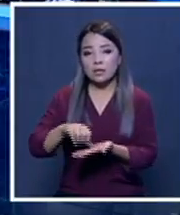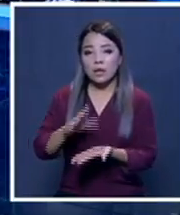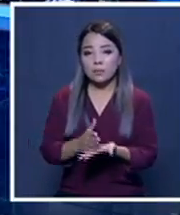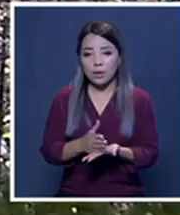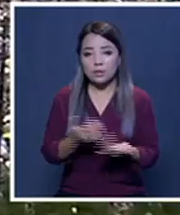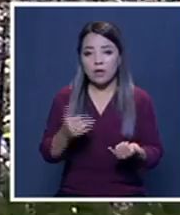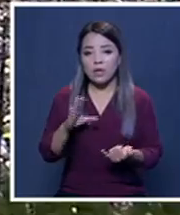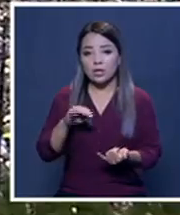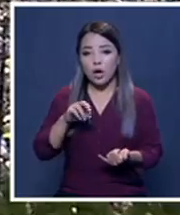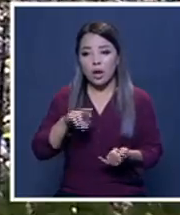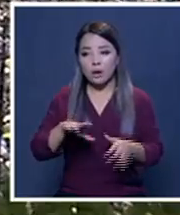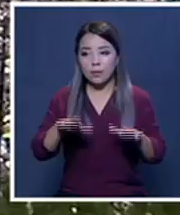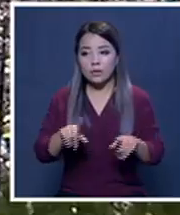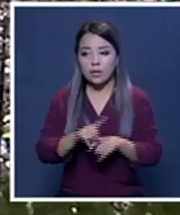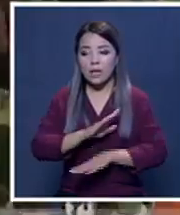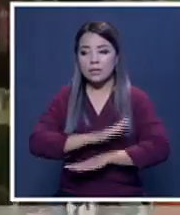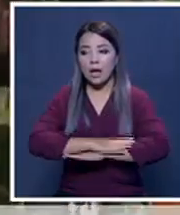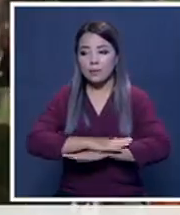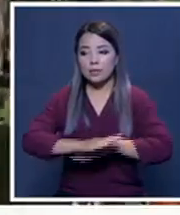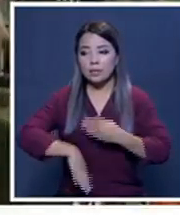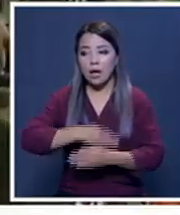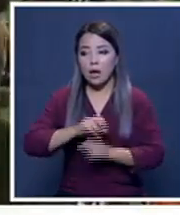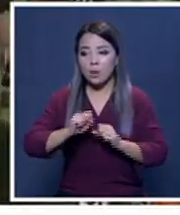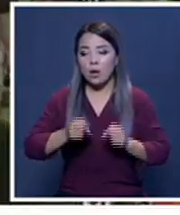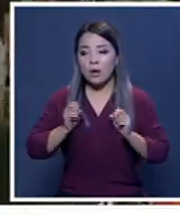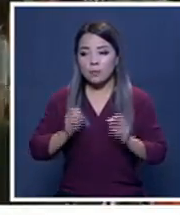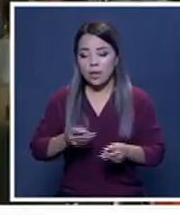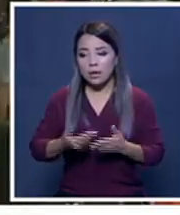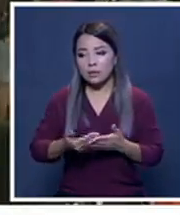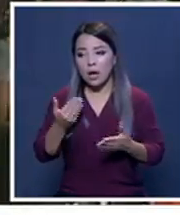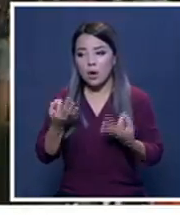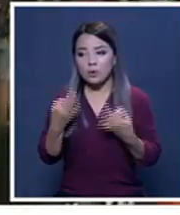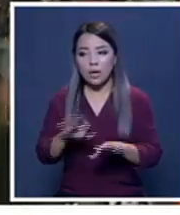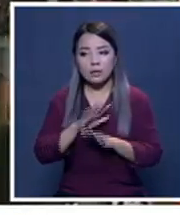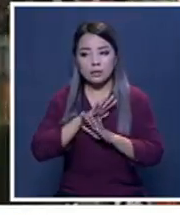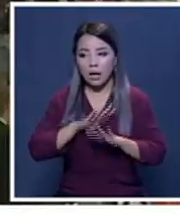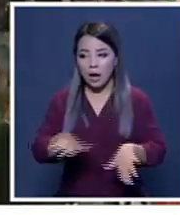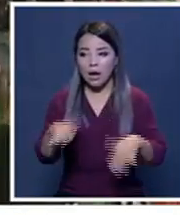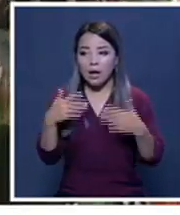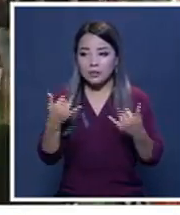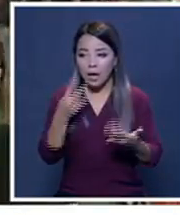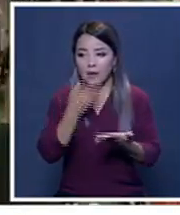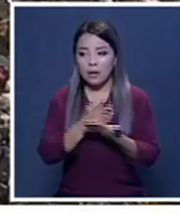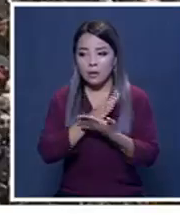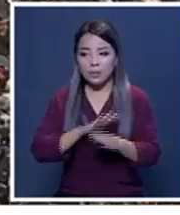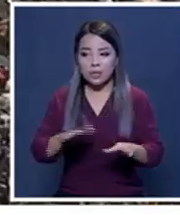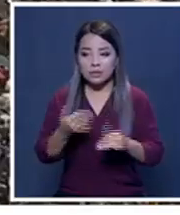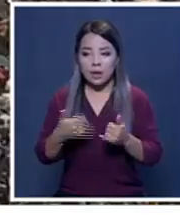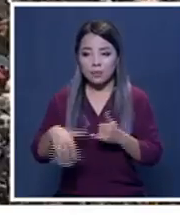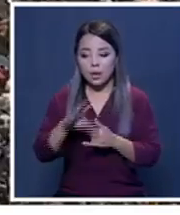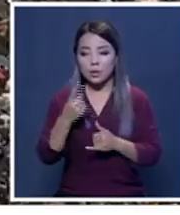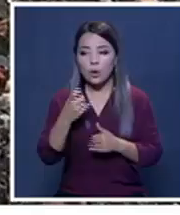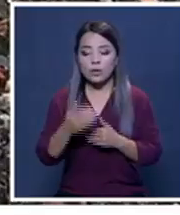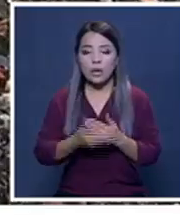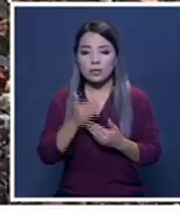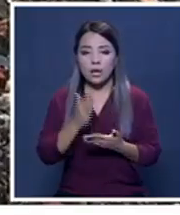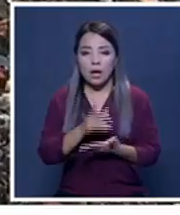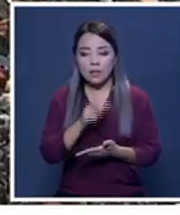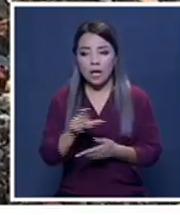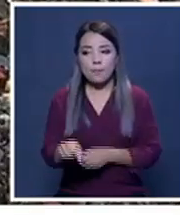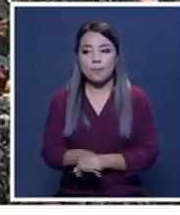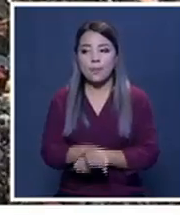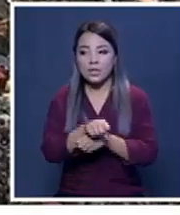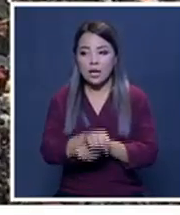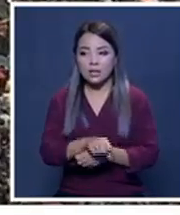полиция шеру тәртіпсіздікке ұласады деп қауіптеніп, оған рұқсат бермеген. Соған қарамастан 100 000 тұрғын митингке қатысты.